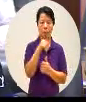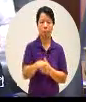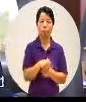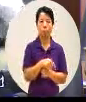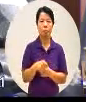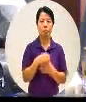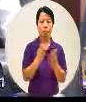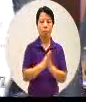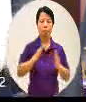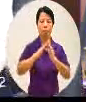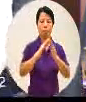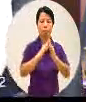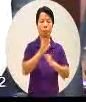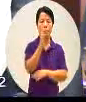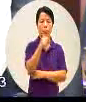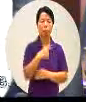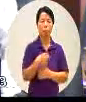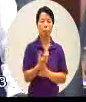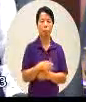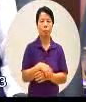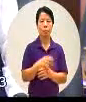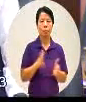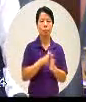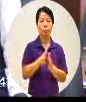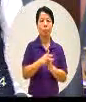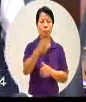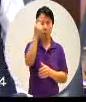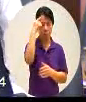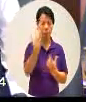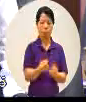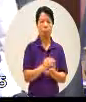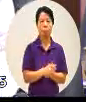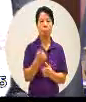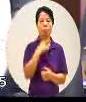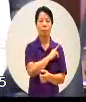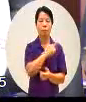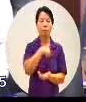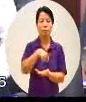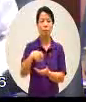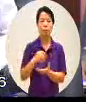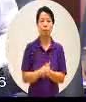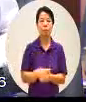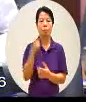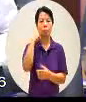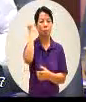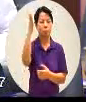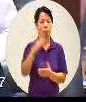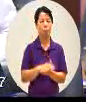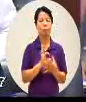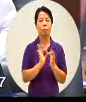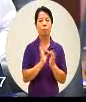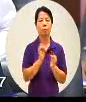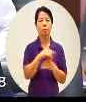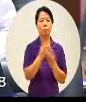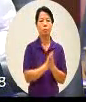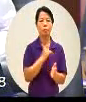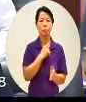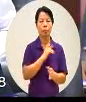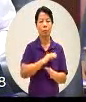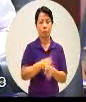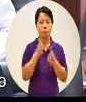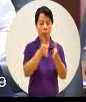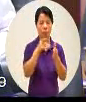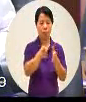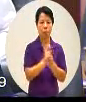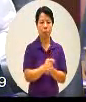政火车头。这是你写的啦，不是我写的嘛，你忘记了嘛，没用劲了。然后你自己说你自己会成为称